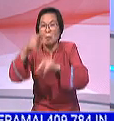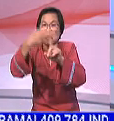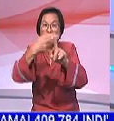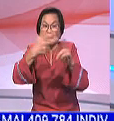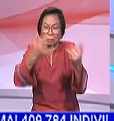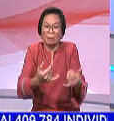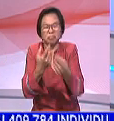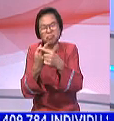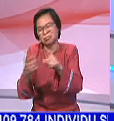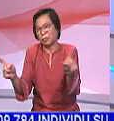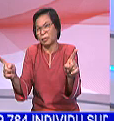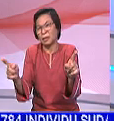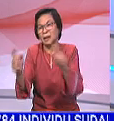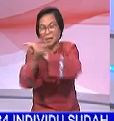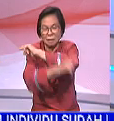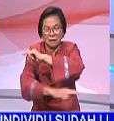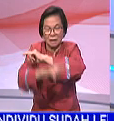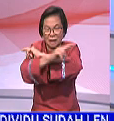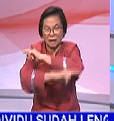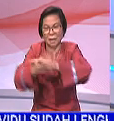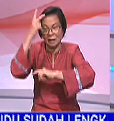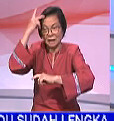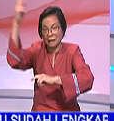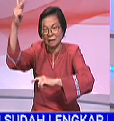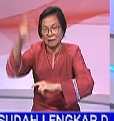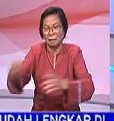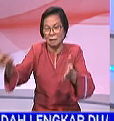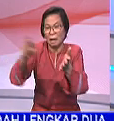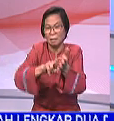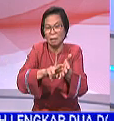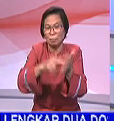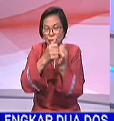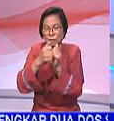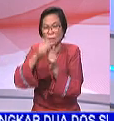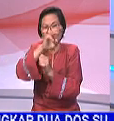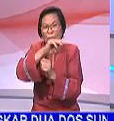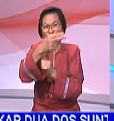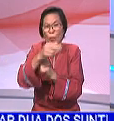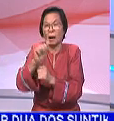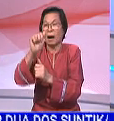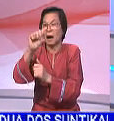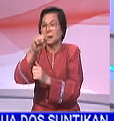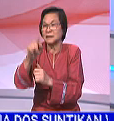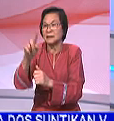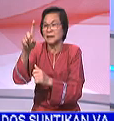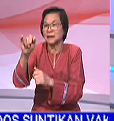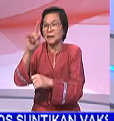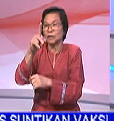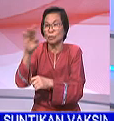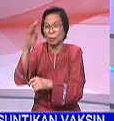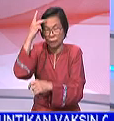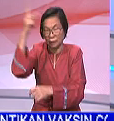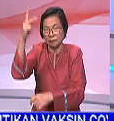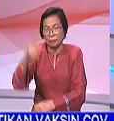Ramadan kali ini berbeza di negeri Cik Siti Wan Kembang. Laporan penuh langsung bersama Muhammad Azidi Abdullah di Kota Baru.